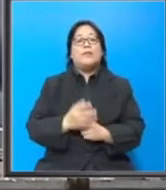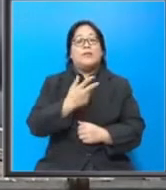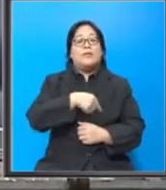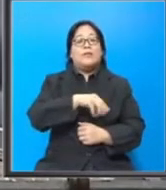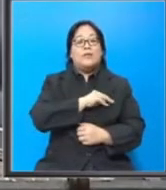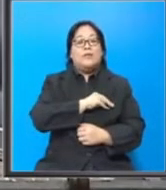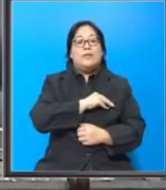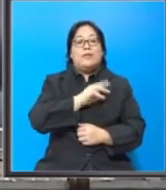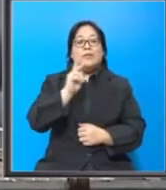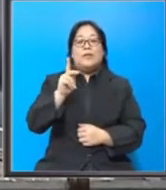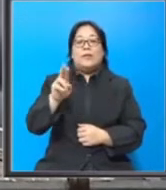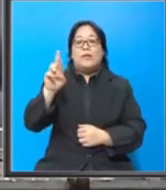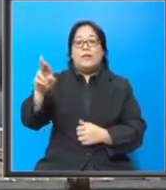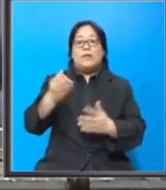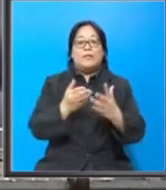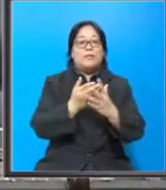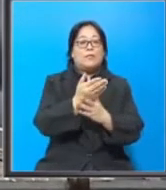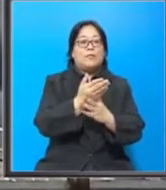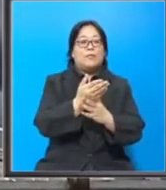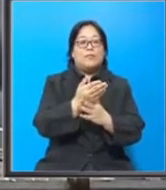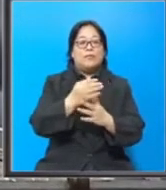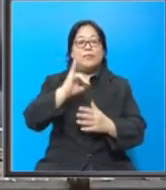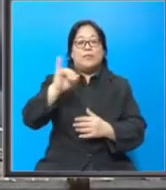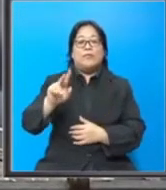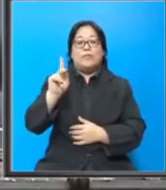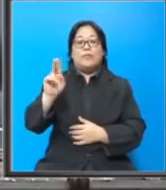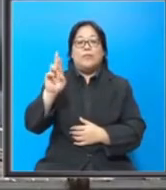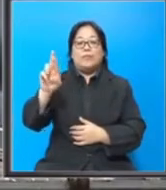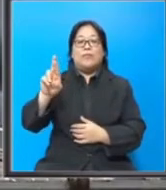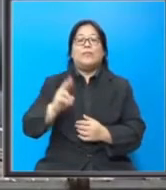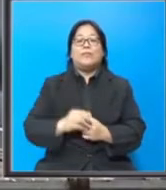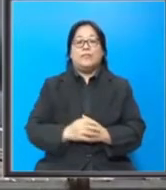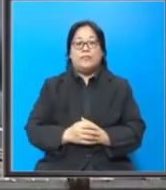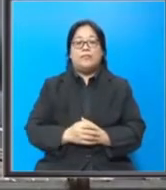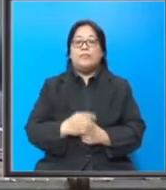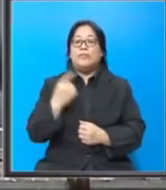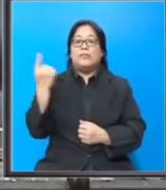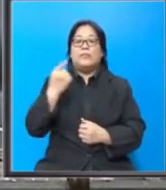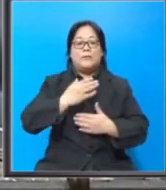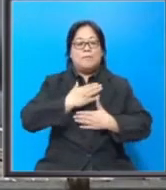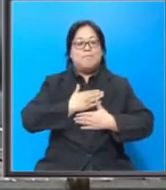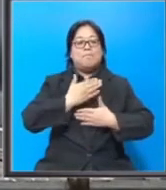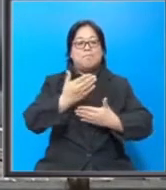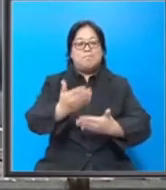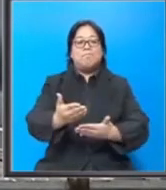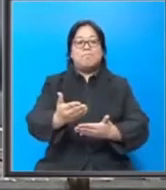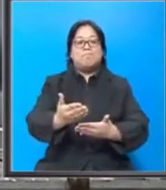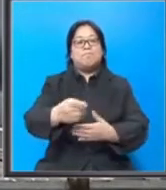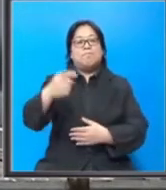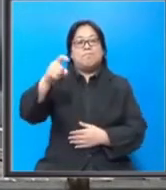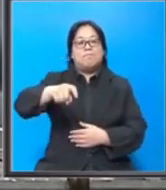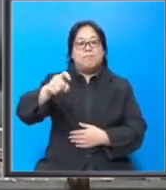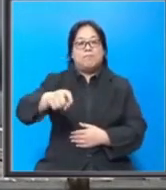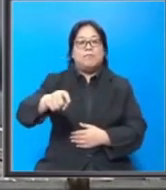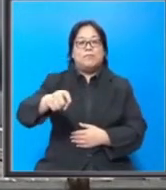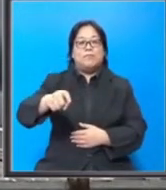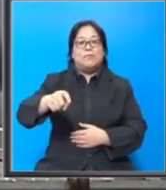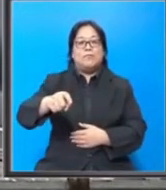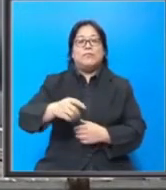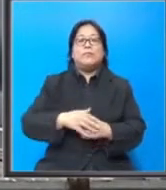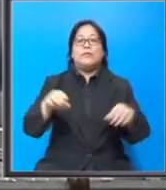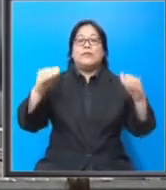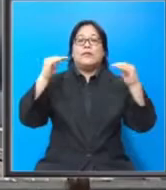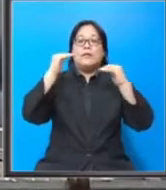Kementerian kerja Raya melalui jabatan kedelai jka sensasi commited dalam chicken